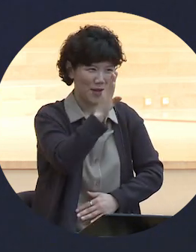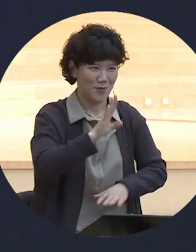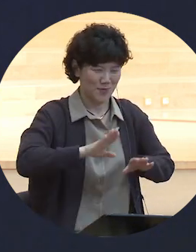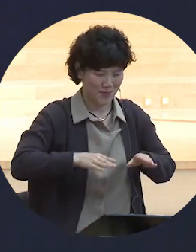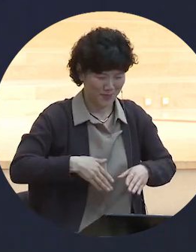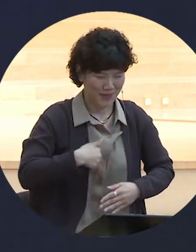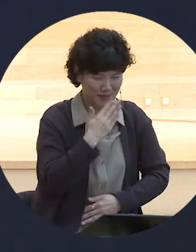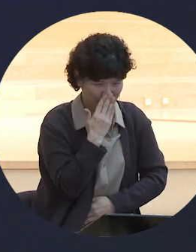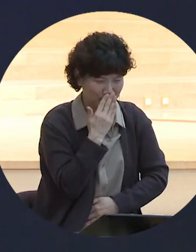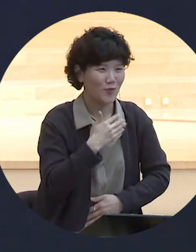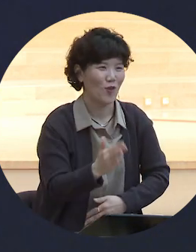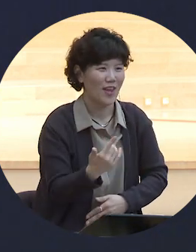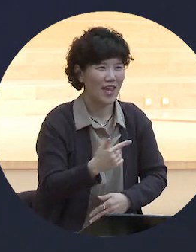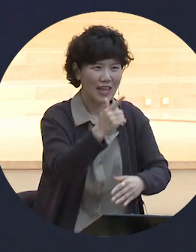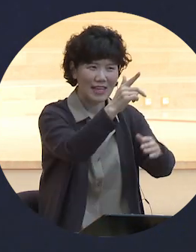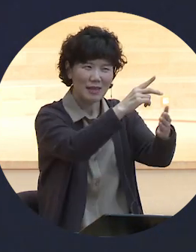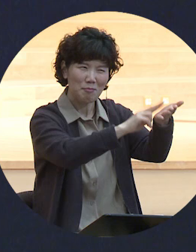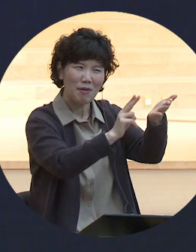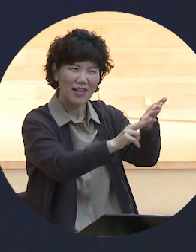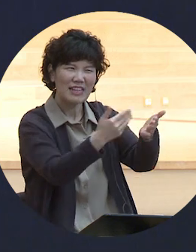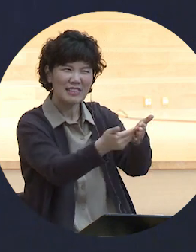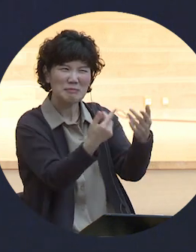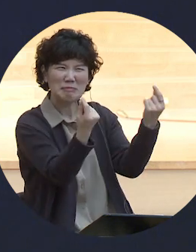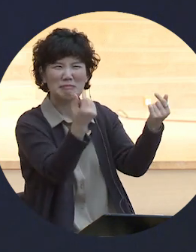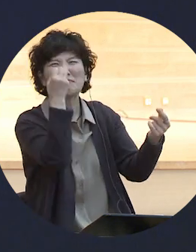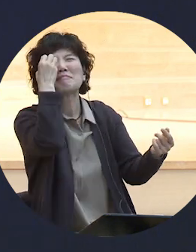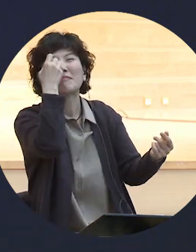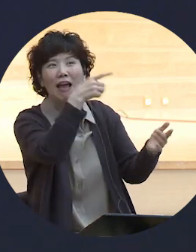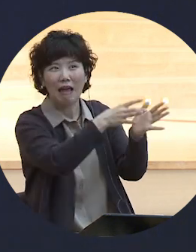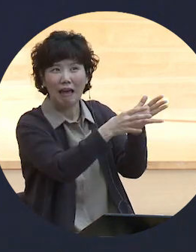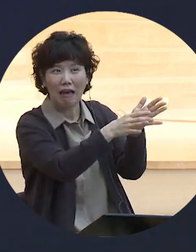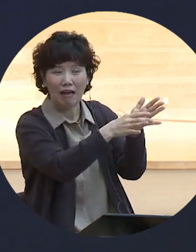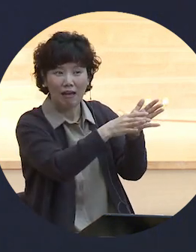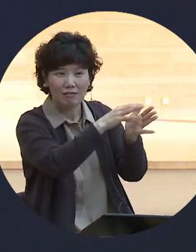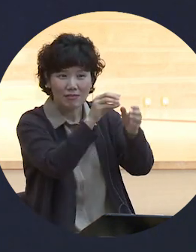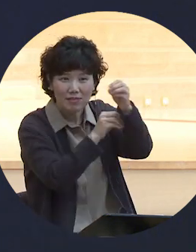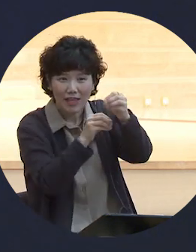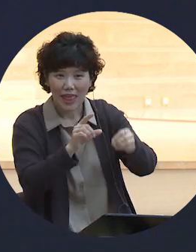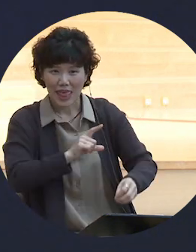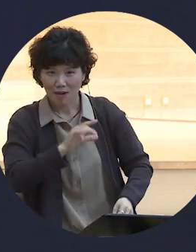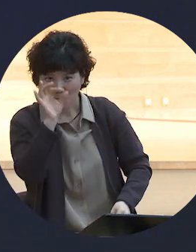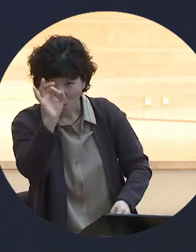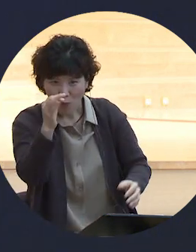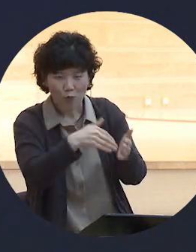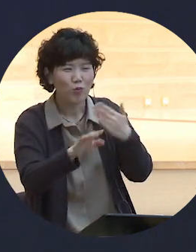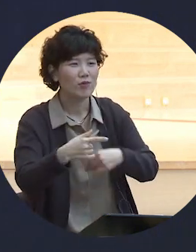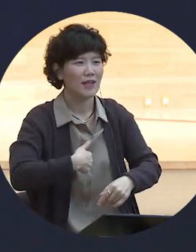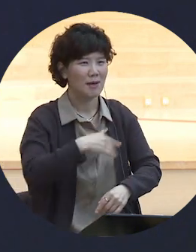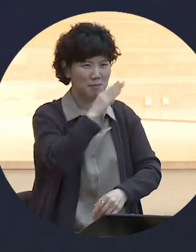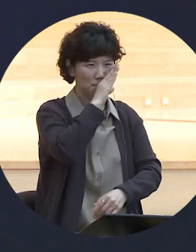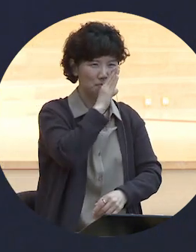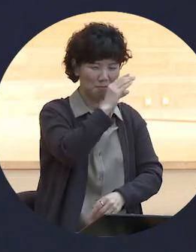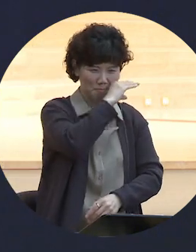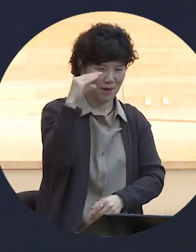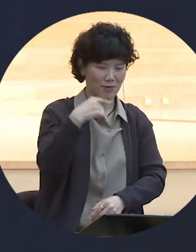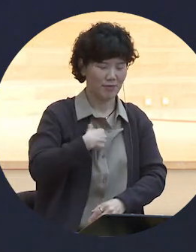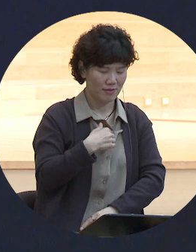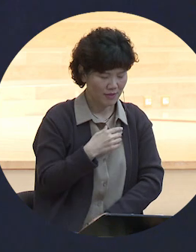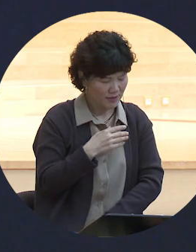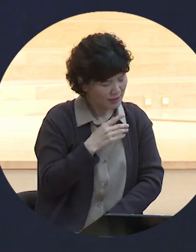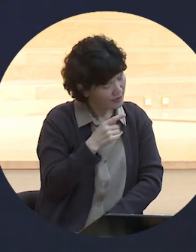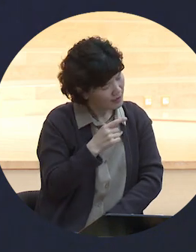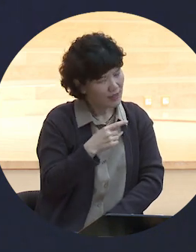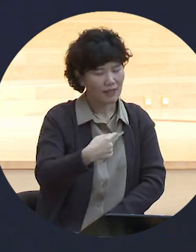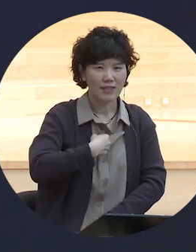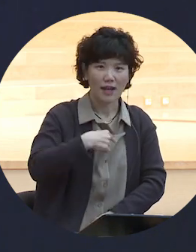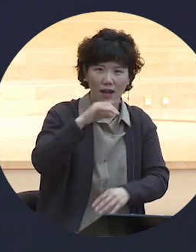그러면서 제가요 그 만화 같은 이상한 그림을 보다가 그 이름을 딱 보자마자 제가 어떻게 했는지 아십니까? 야, 이 선 뭐 있다요.